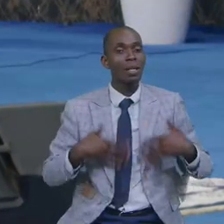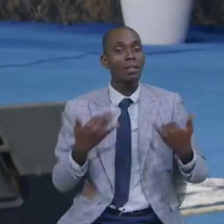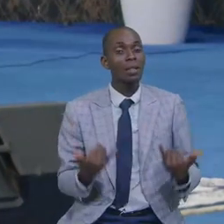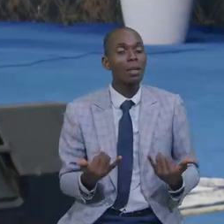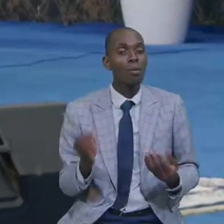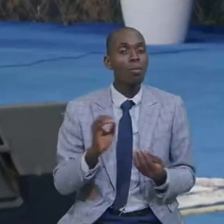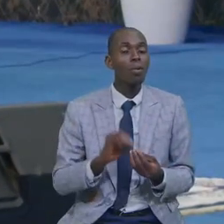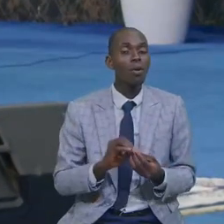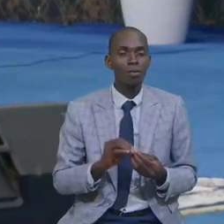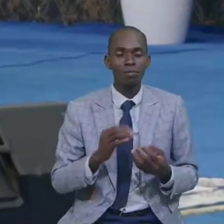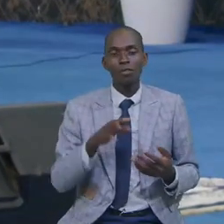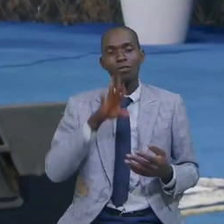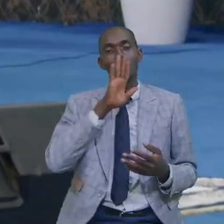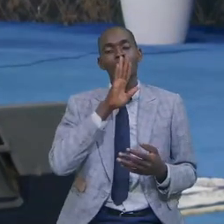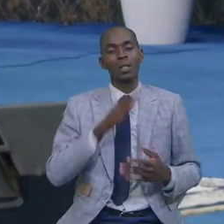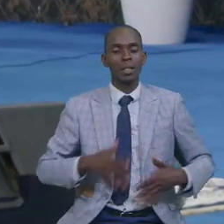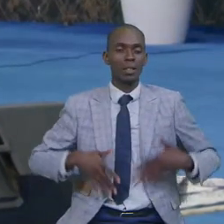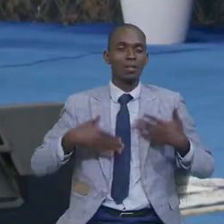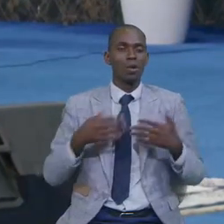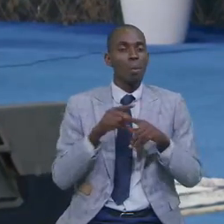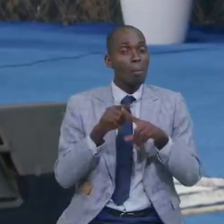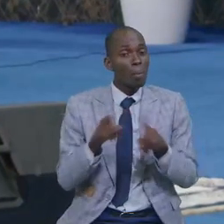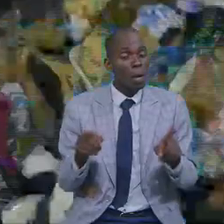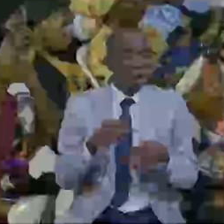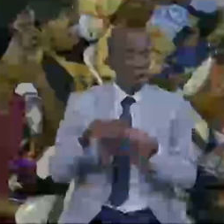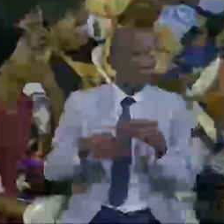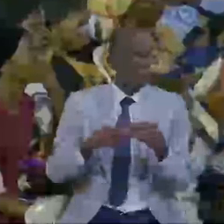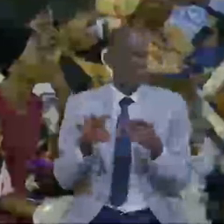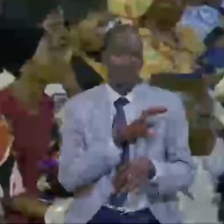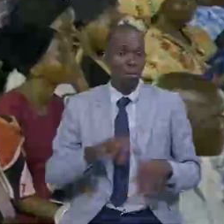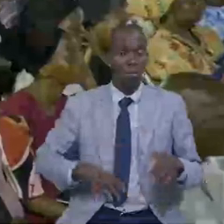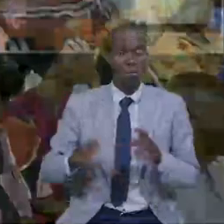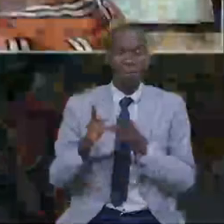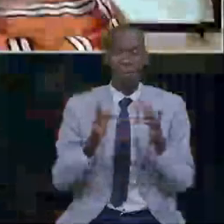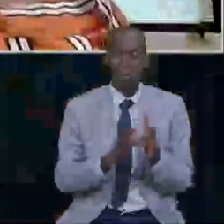et la vie est frustrée mais dans le cas